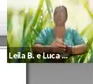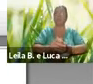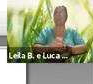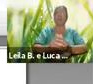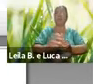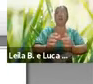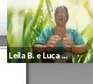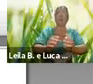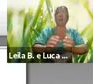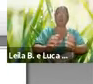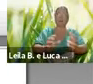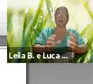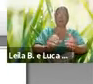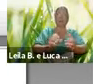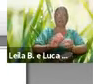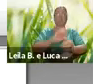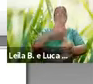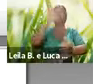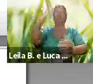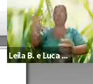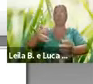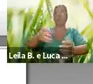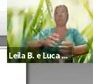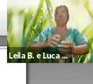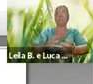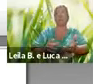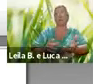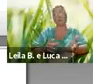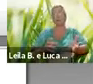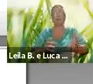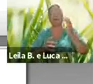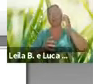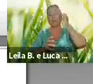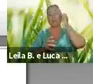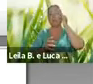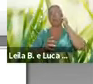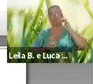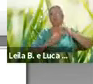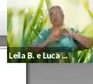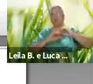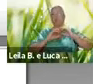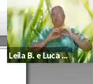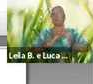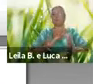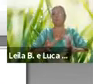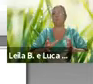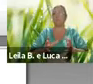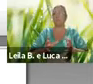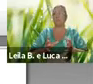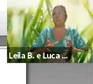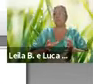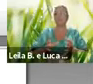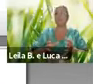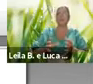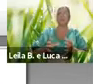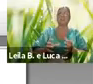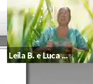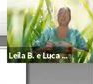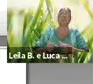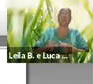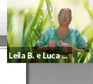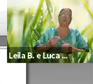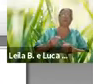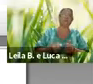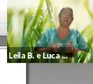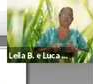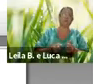Raul. Vuoi dire, e come fa? Se è troppo, lui crepa Raul, perché è una luce, è una forza molto intensa, e se